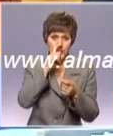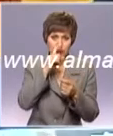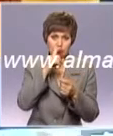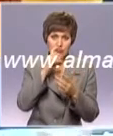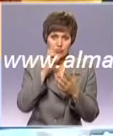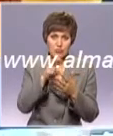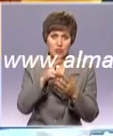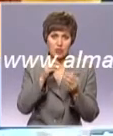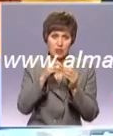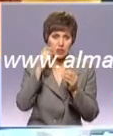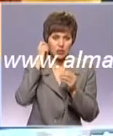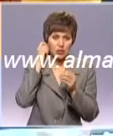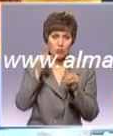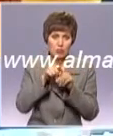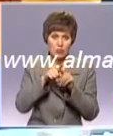10 лет стоим.